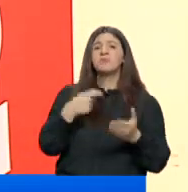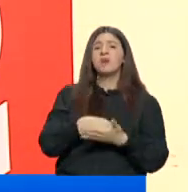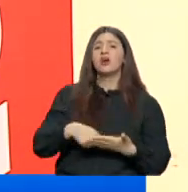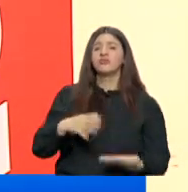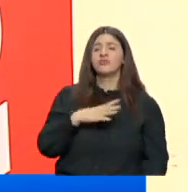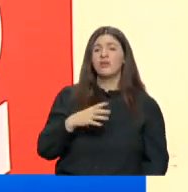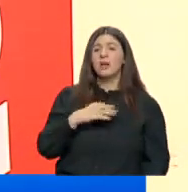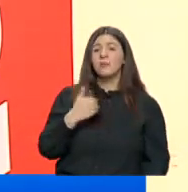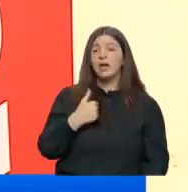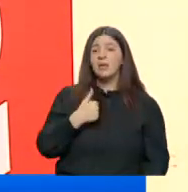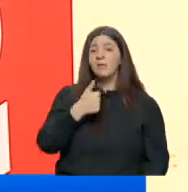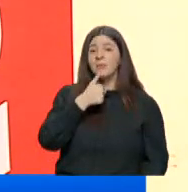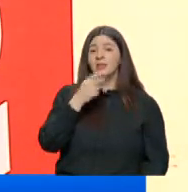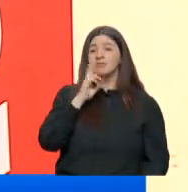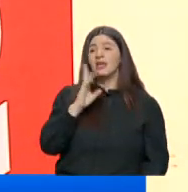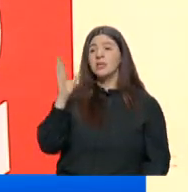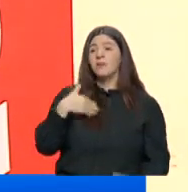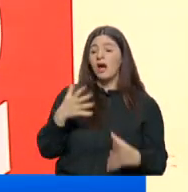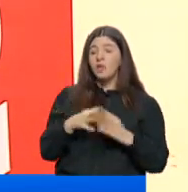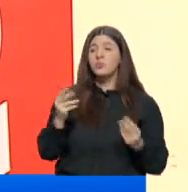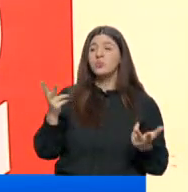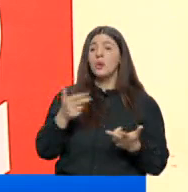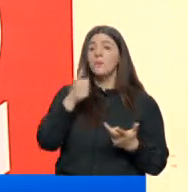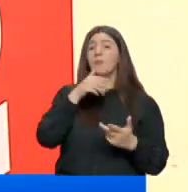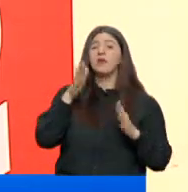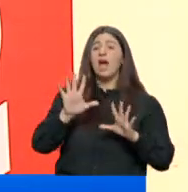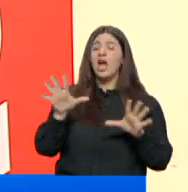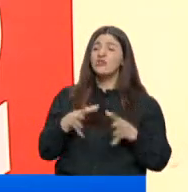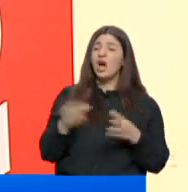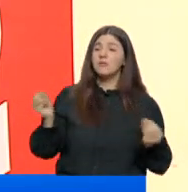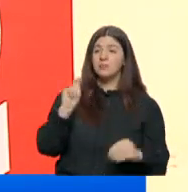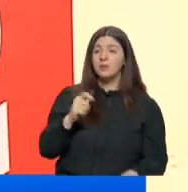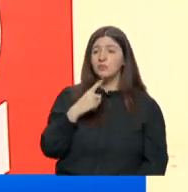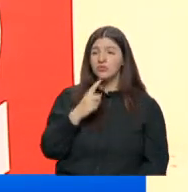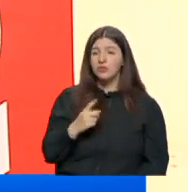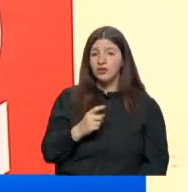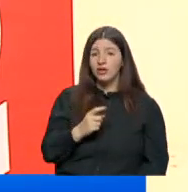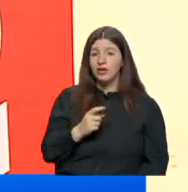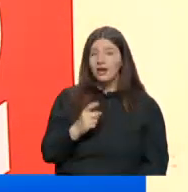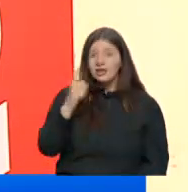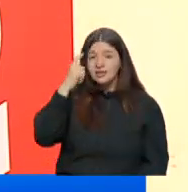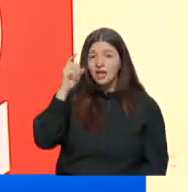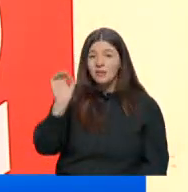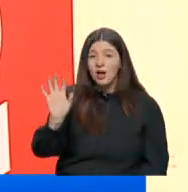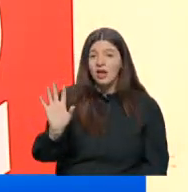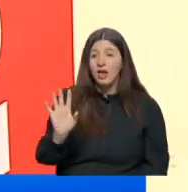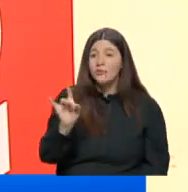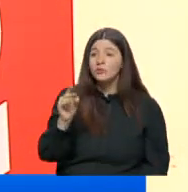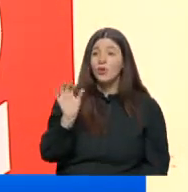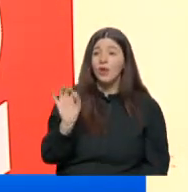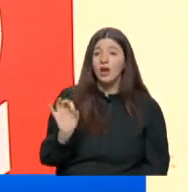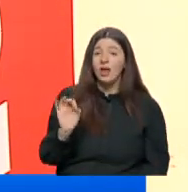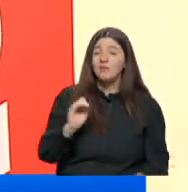maaşın var. Ben babadan zenginim. Ben kaybedersem babamdan kalanları kaybederim diyor. Şimdi zihniyet bu. Bakın bu çok